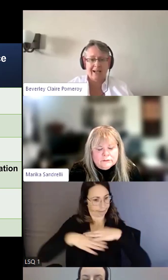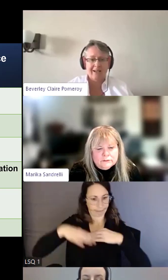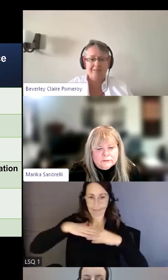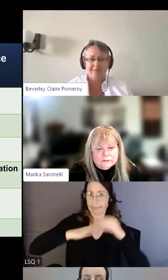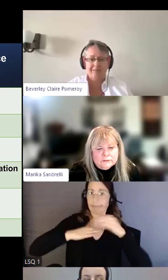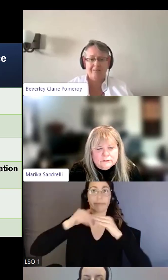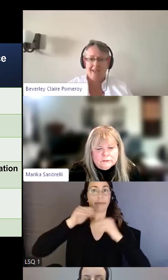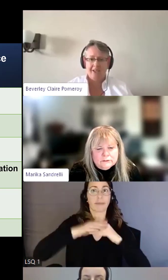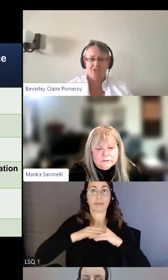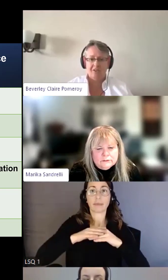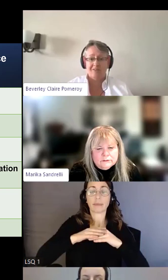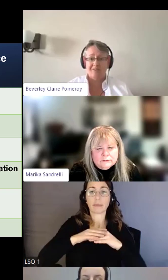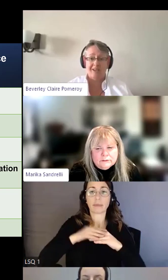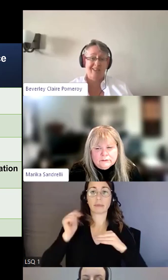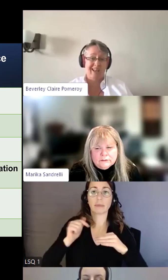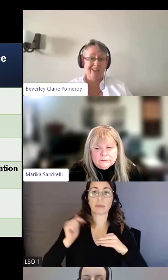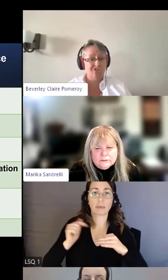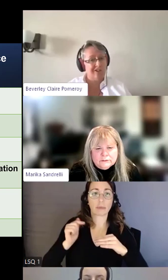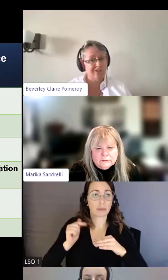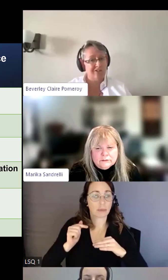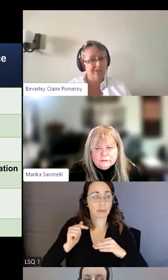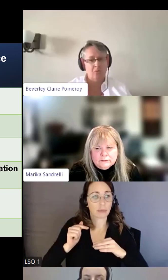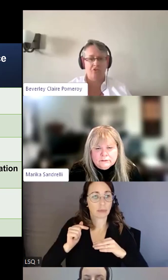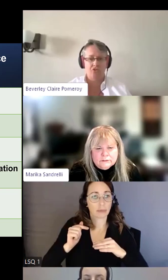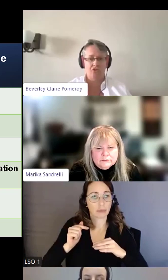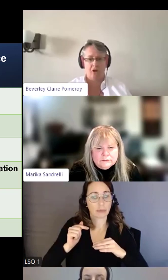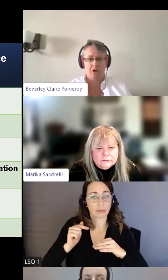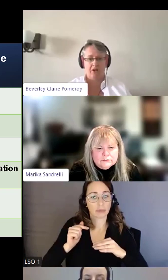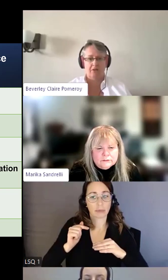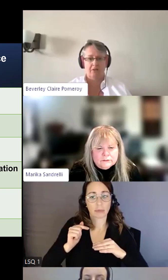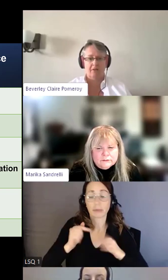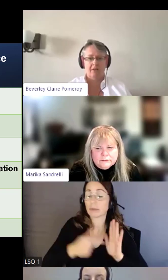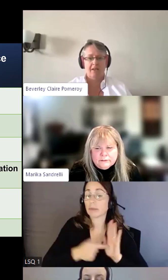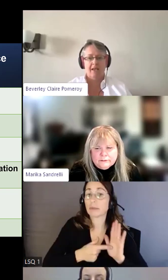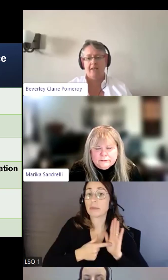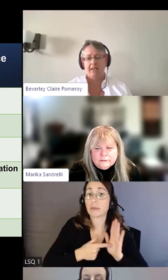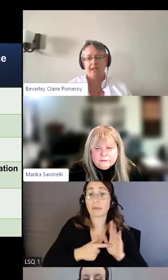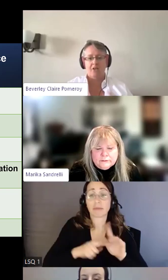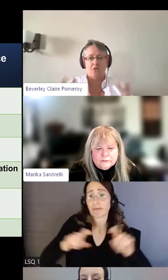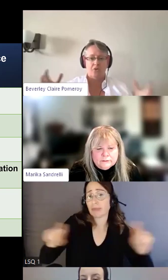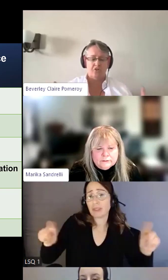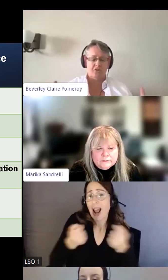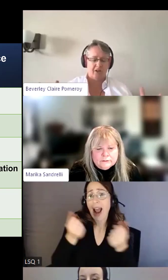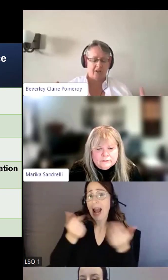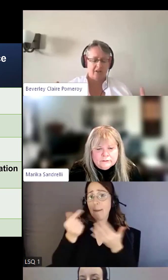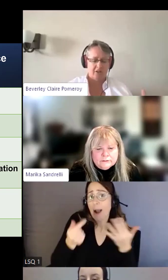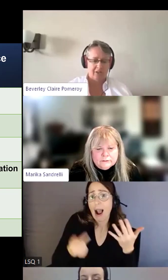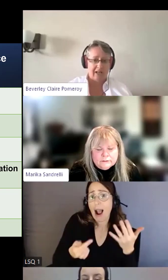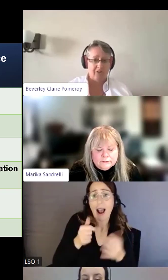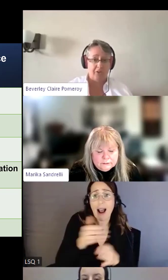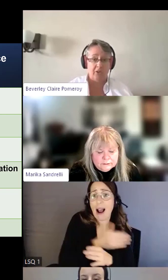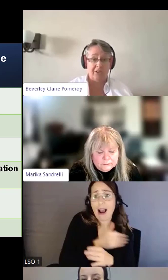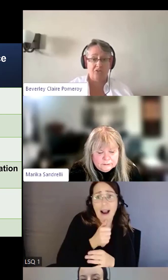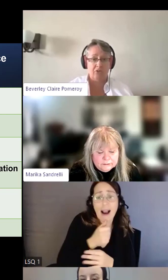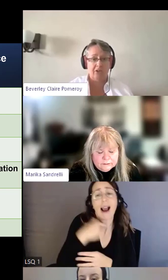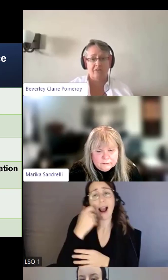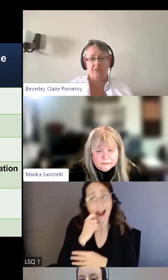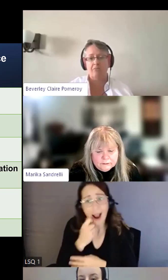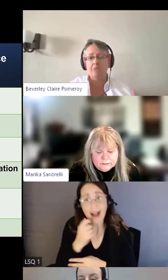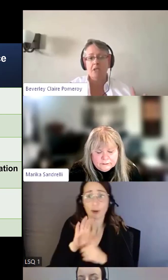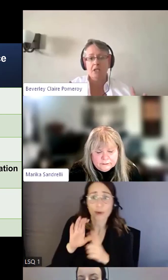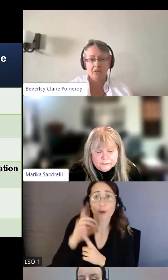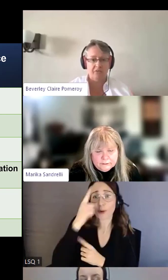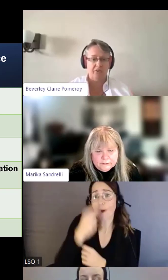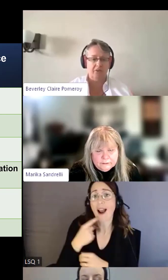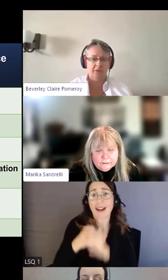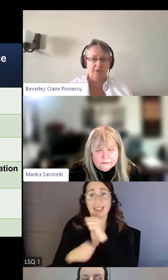par exemple, de ces différents éléments, comme je l'ai dit tout à l'heure, la race, la culture, les croyances, l'histoire, la capacité, la classe, l'âge, le